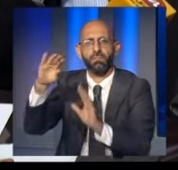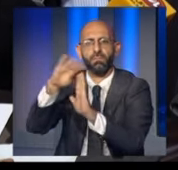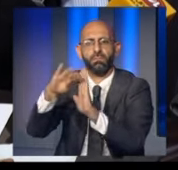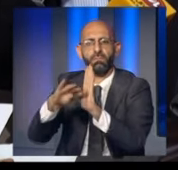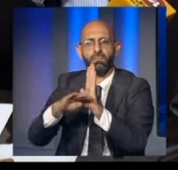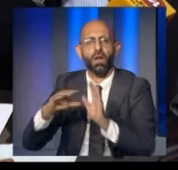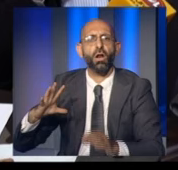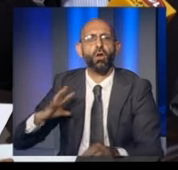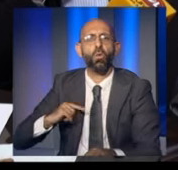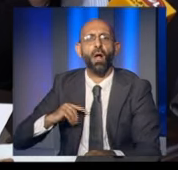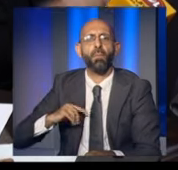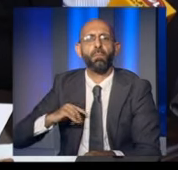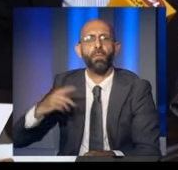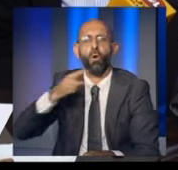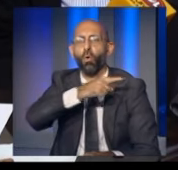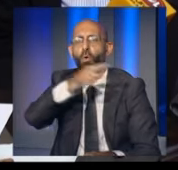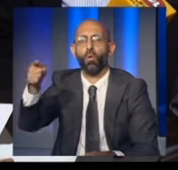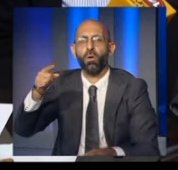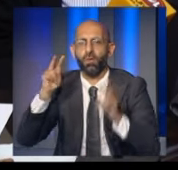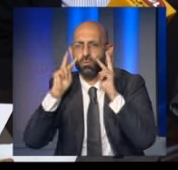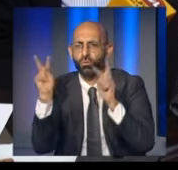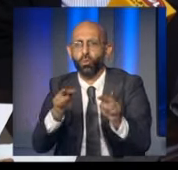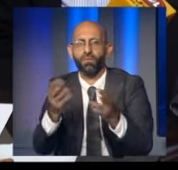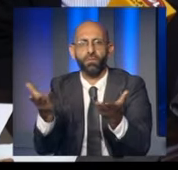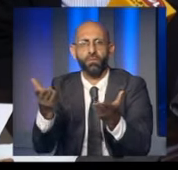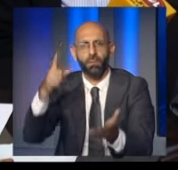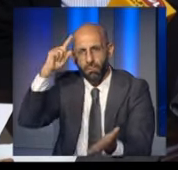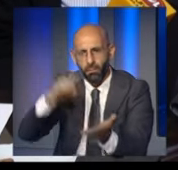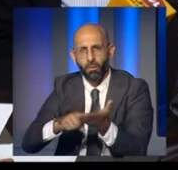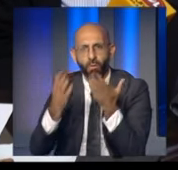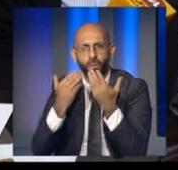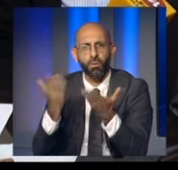مقصر وقديش بتخلف بموضوع الجباية.